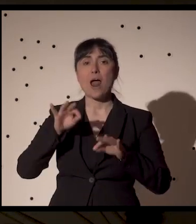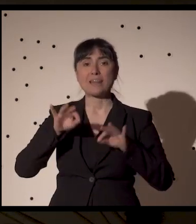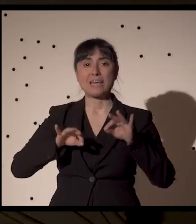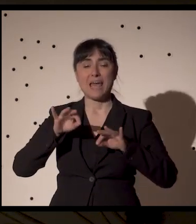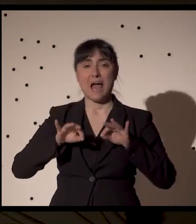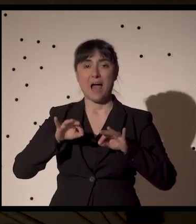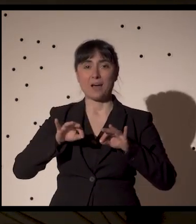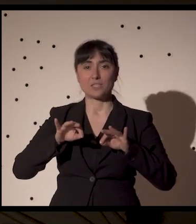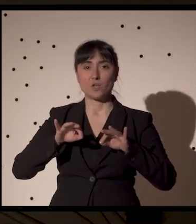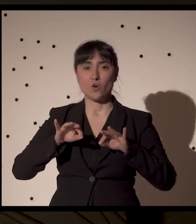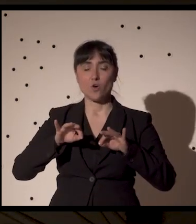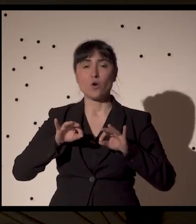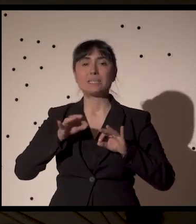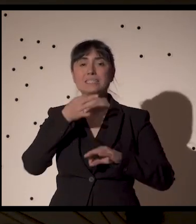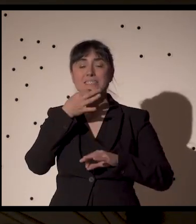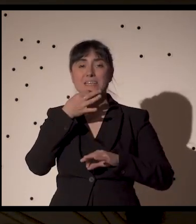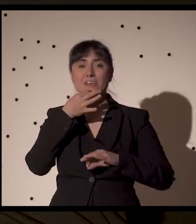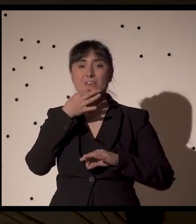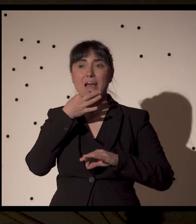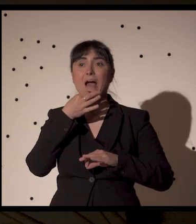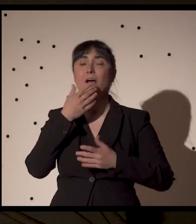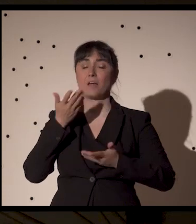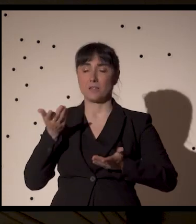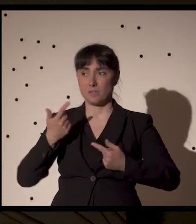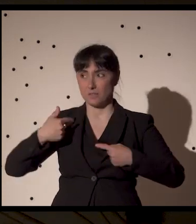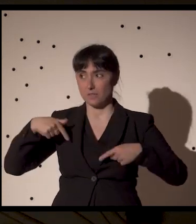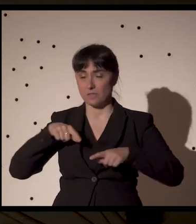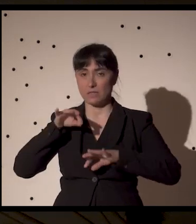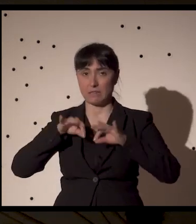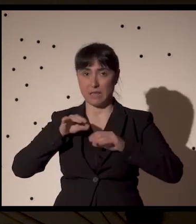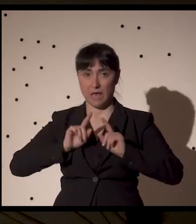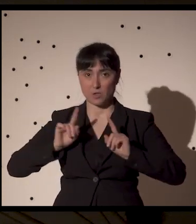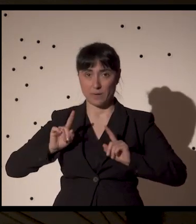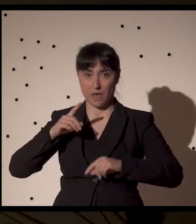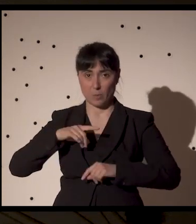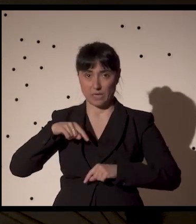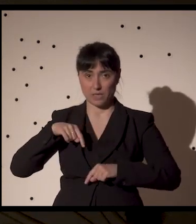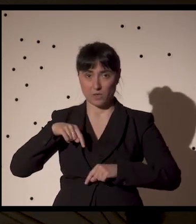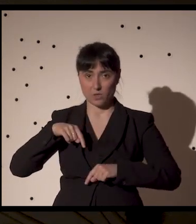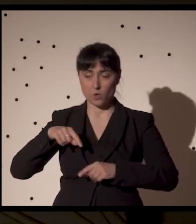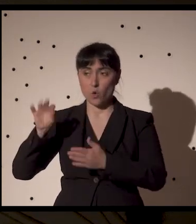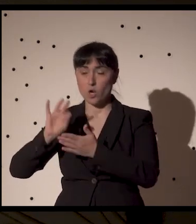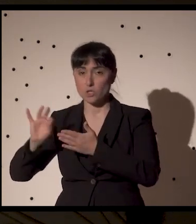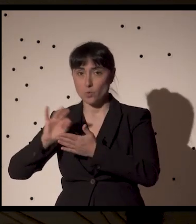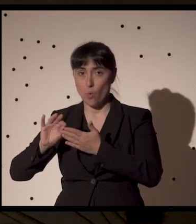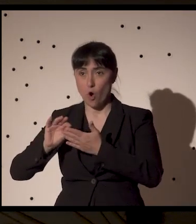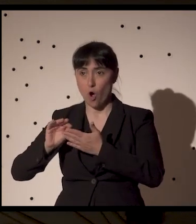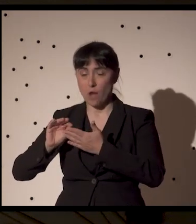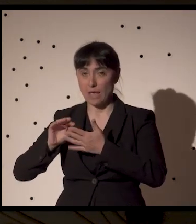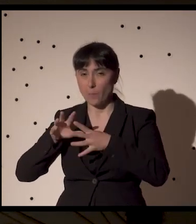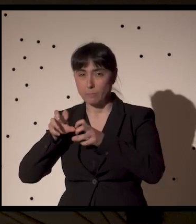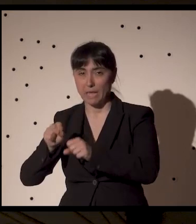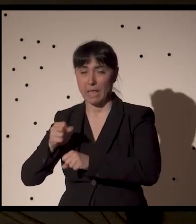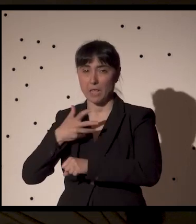all'impegno che il Piccolo Teatro di Milano continua a mantenere nei confronti delle scuole con tutta la parte di